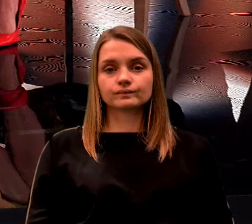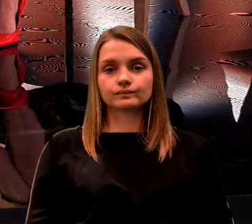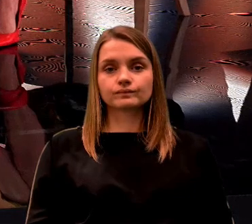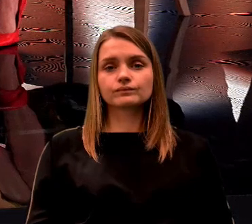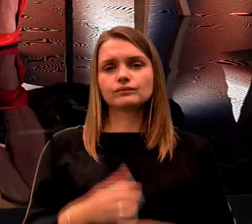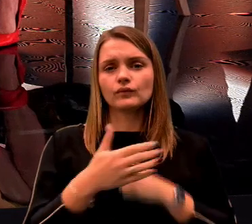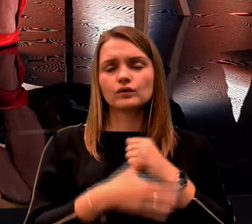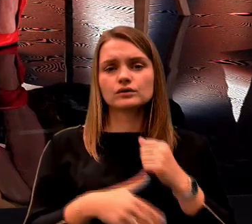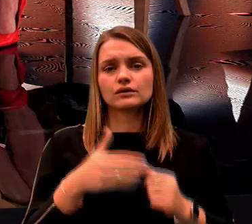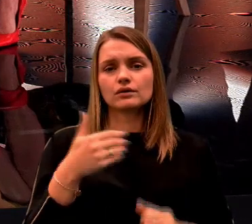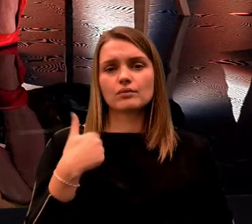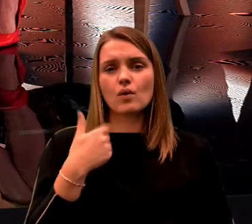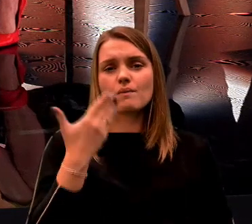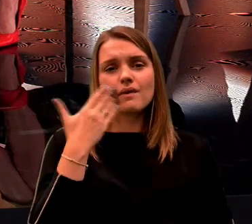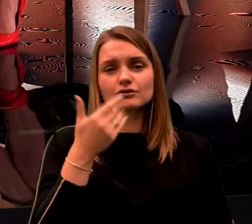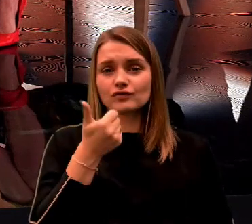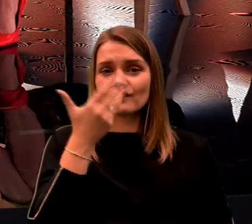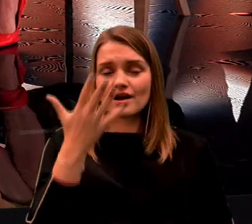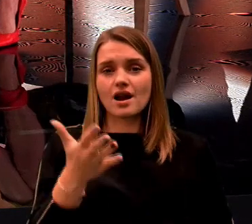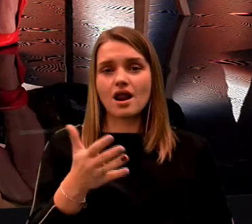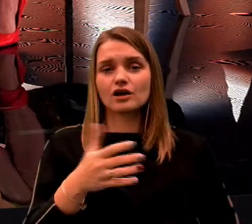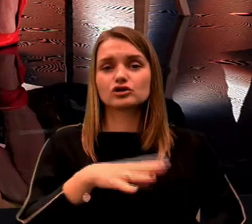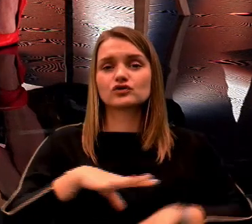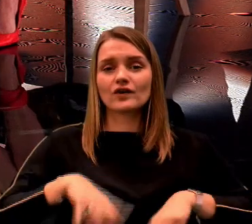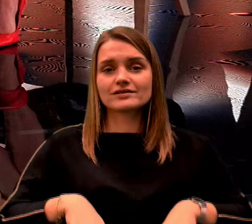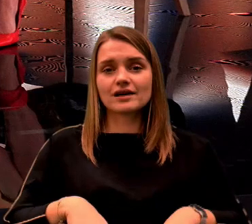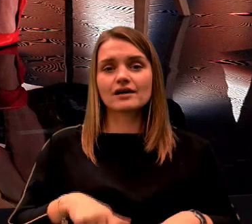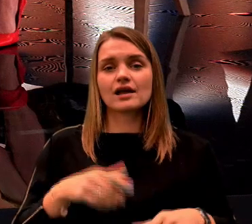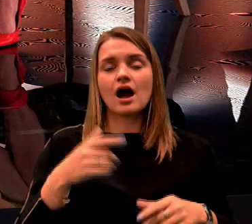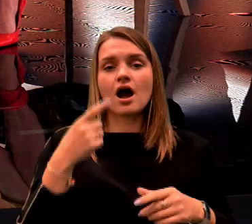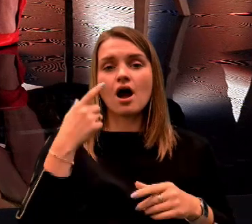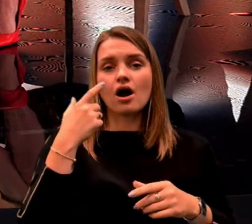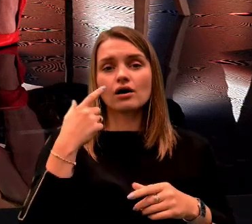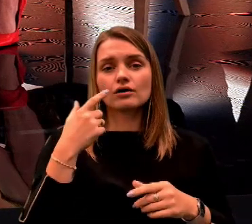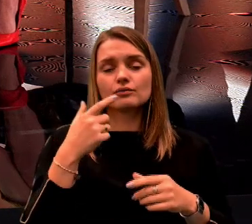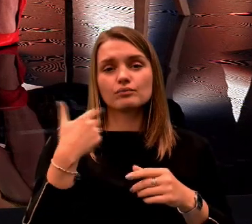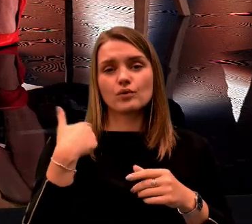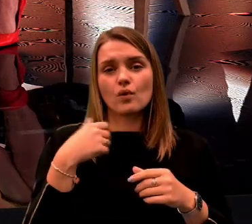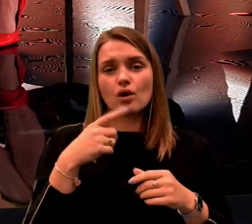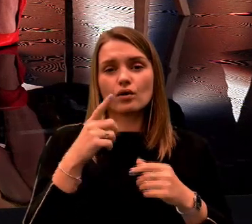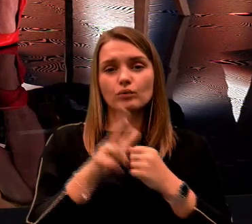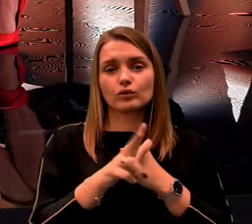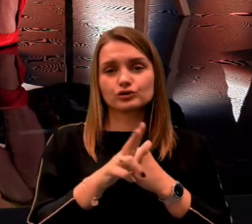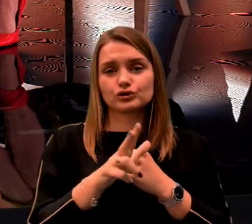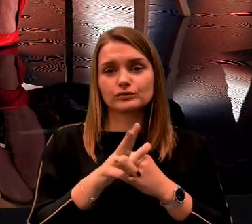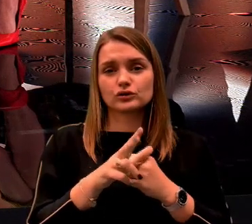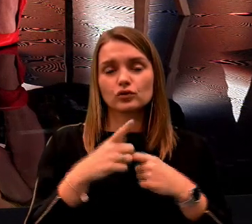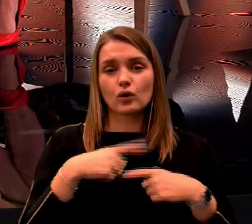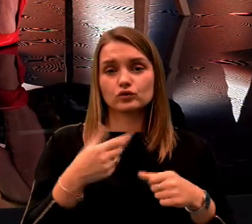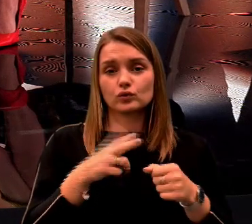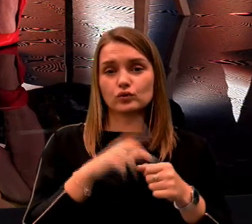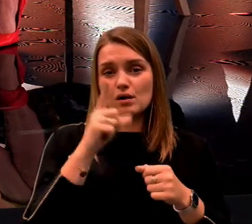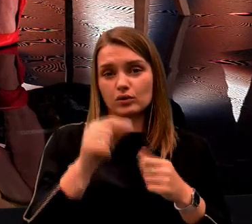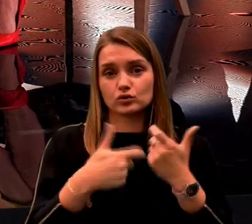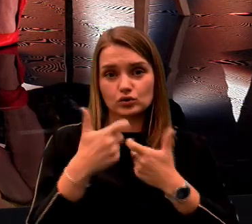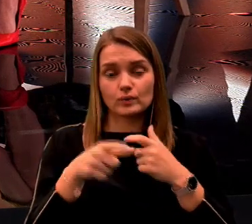ostatnio Lombard Odier w Szwajcarii, za którym poszło następne 80 B Corpów, które chciało zrobić ten certyfikat. Więc